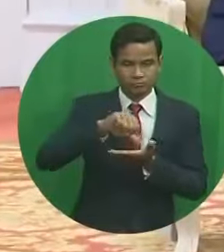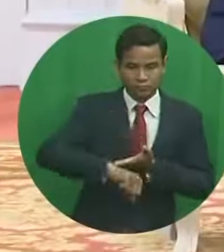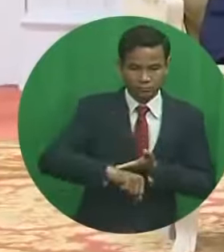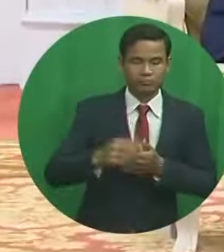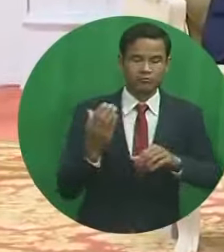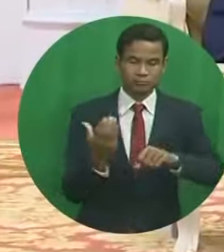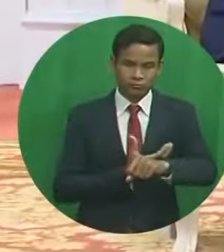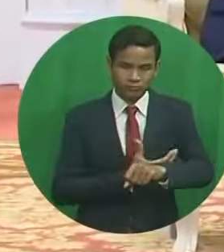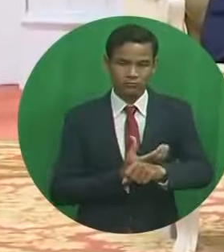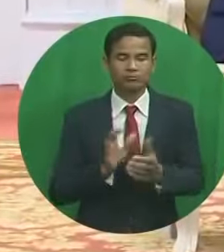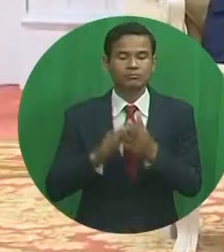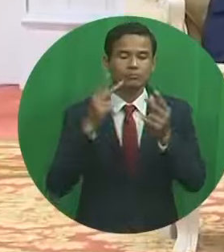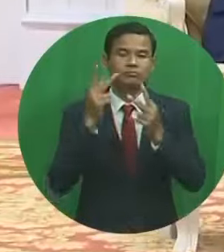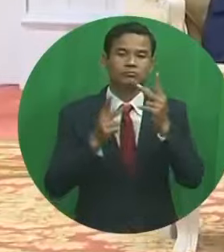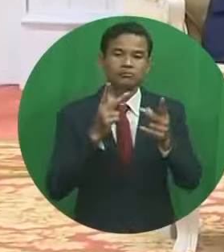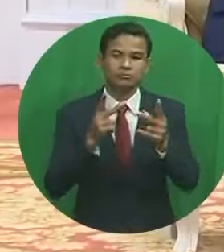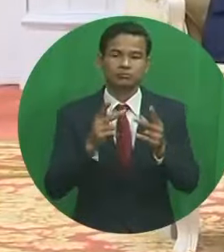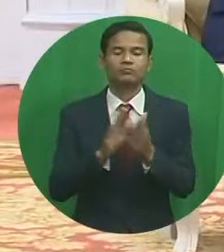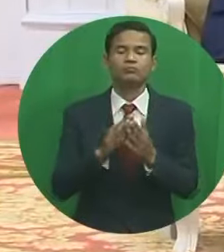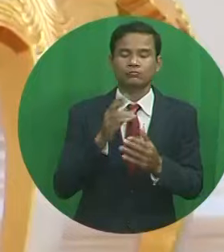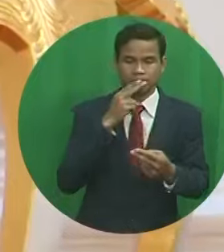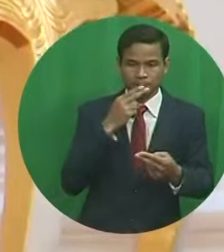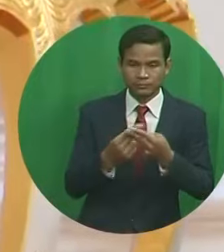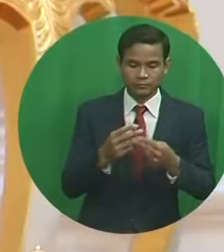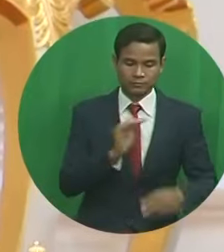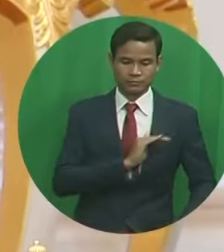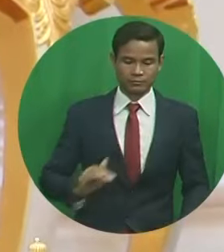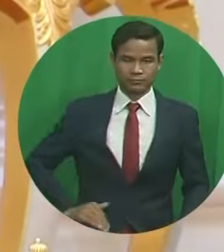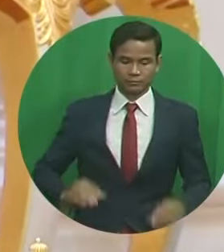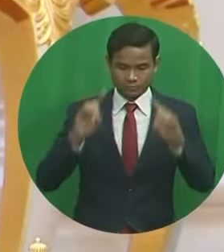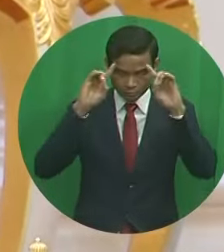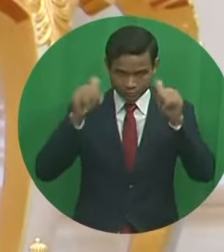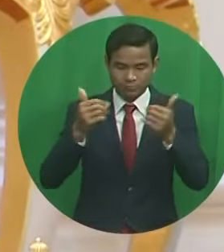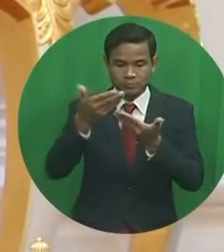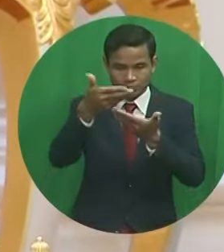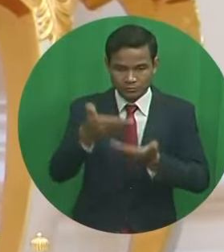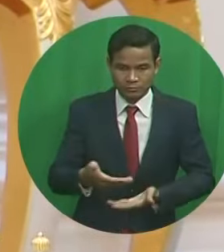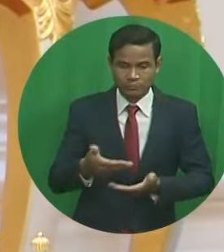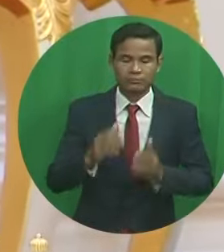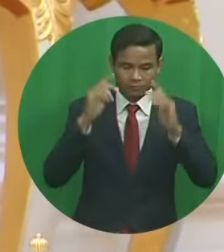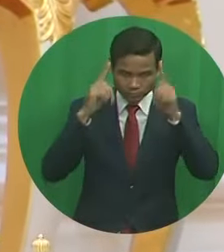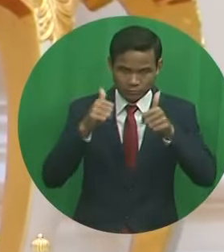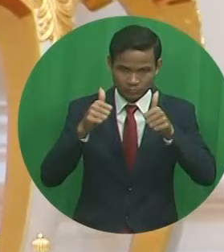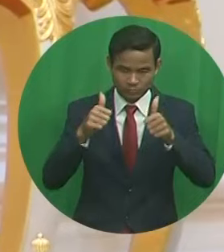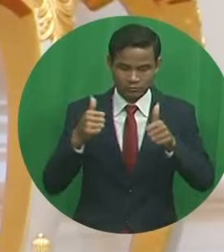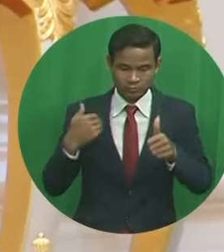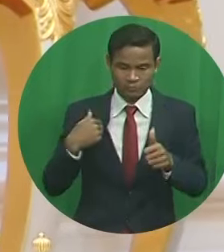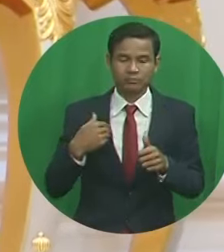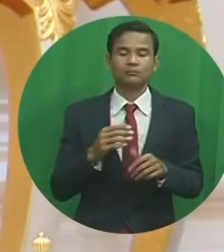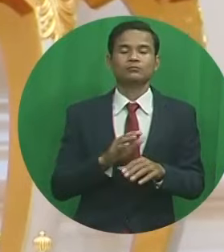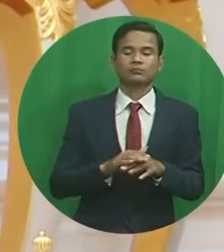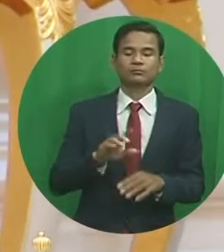ធម្មពលនិងទេសចរជាការឆ្លើយតបសម្ដេចថបតីបានស្វាគមន៍ចំពោះវត្តមានឯកឧត្តមអូបេតសាអ៊ីត